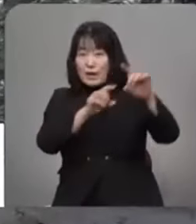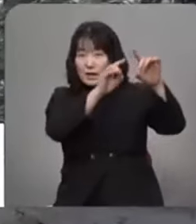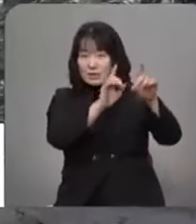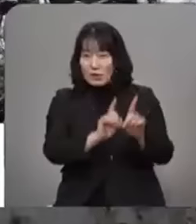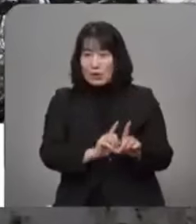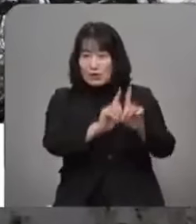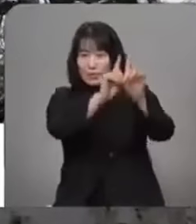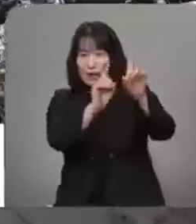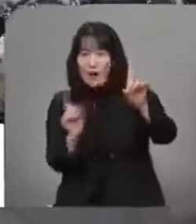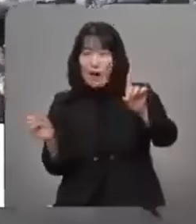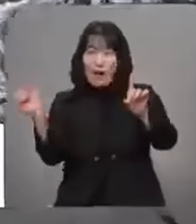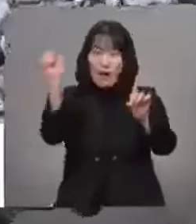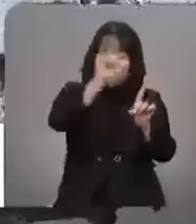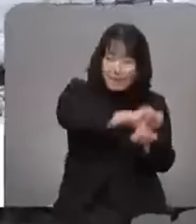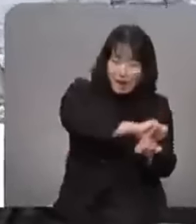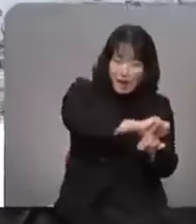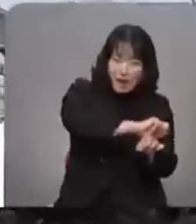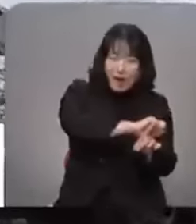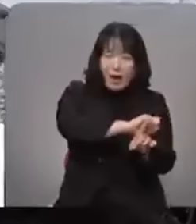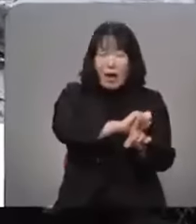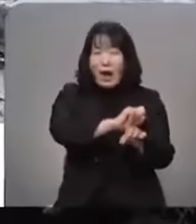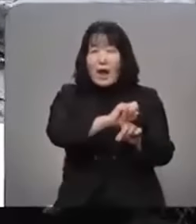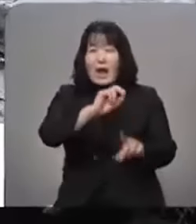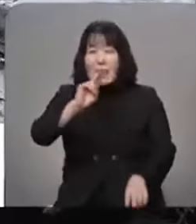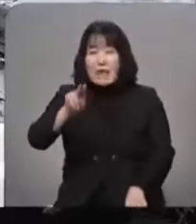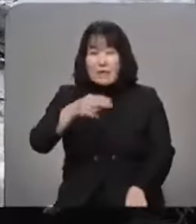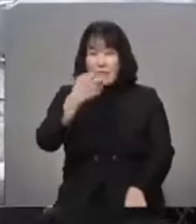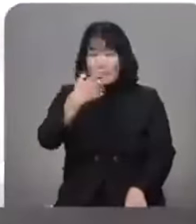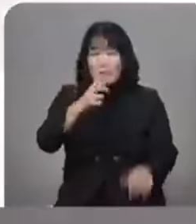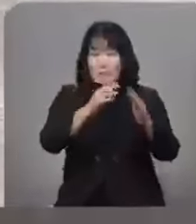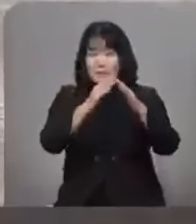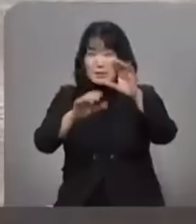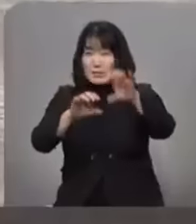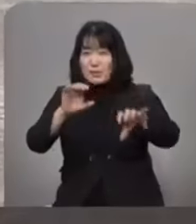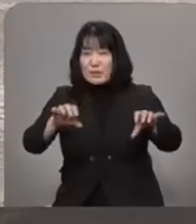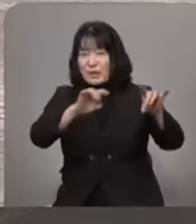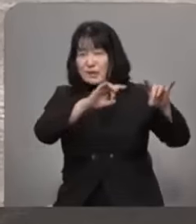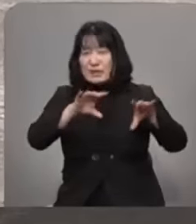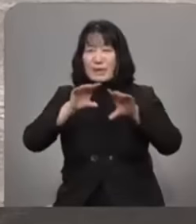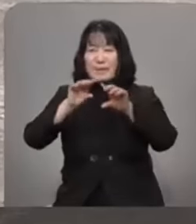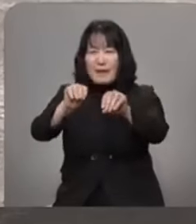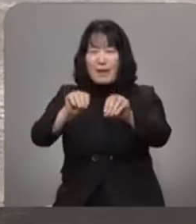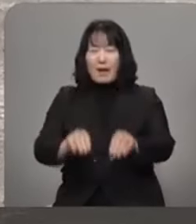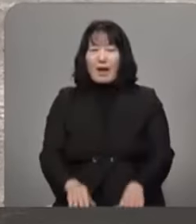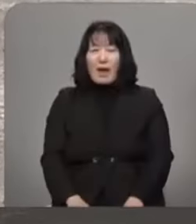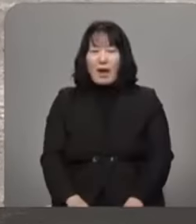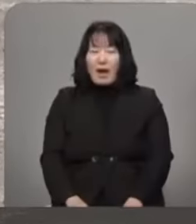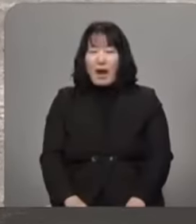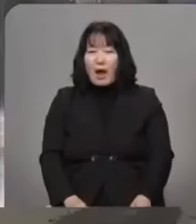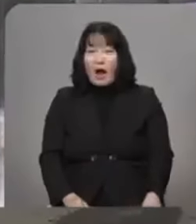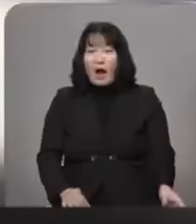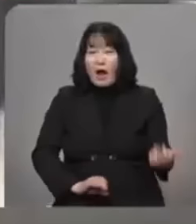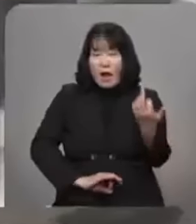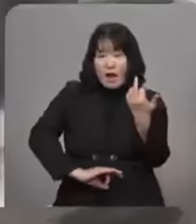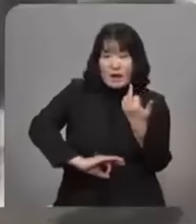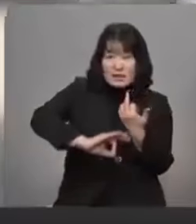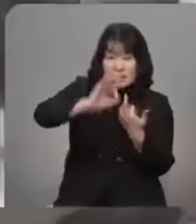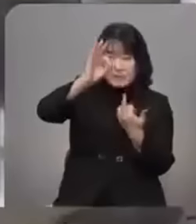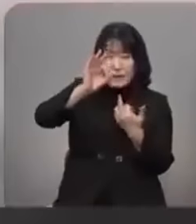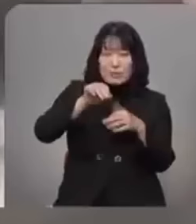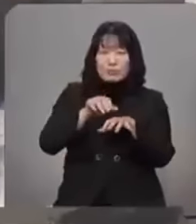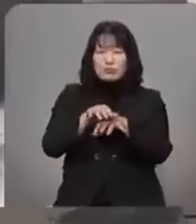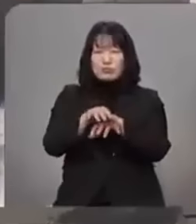위로 쓰러지면서 270여 가구에 정전이 발생했습니다 밤사이 내린 눈으로 출근길에도 심한 정체